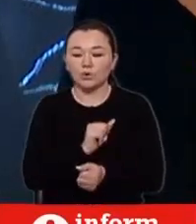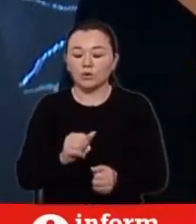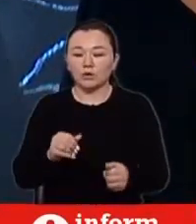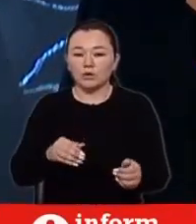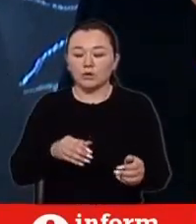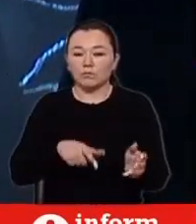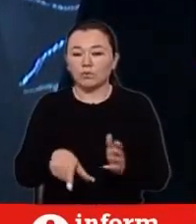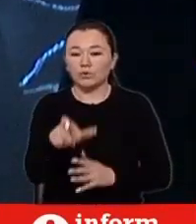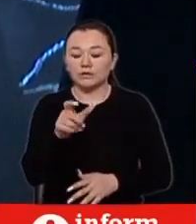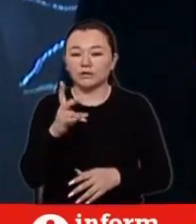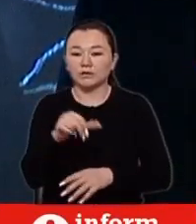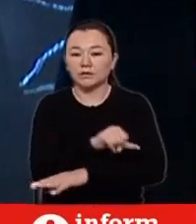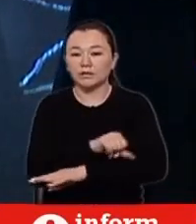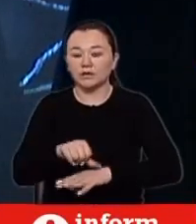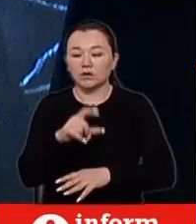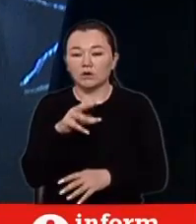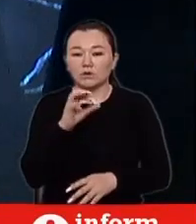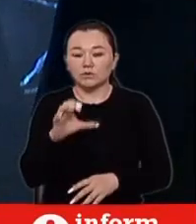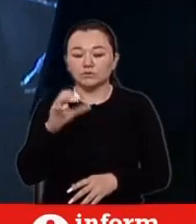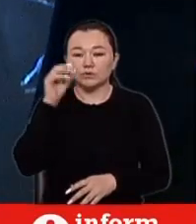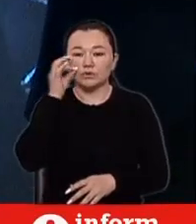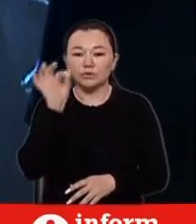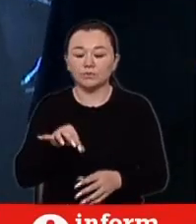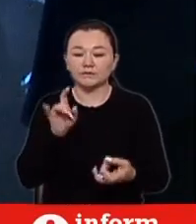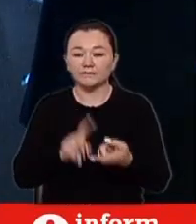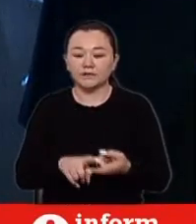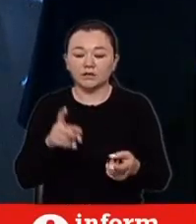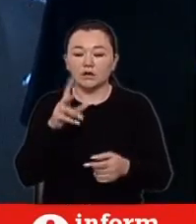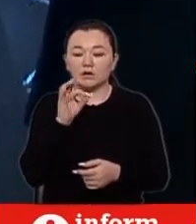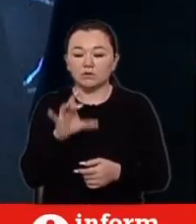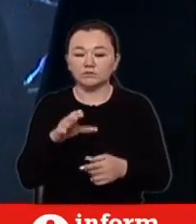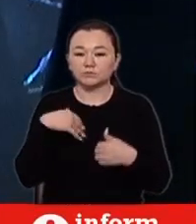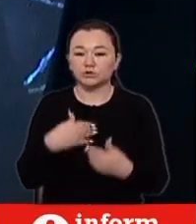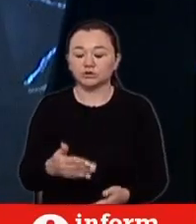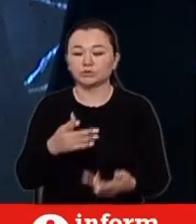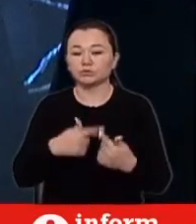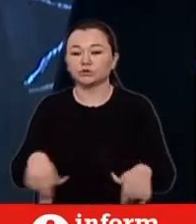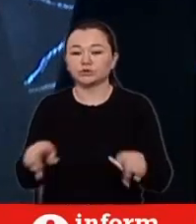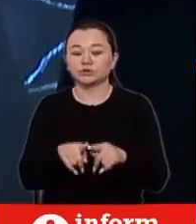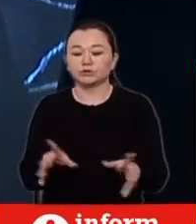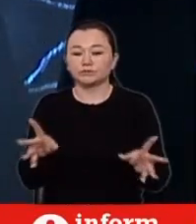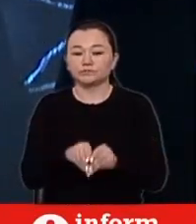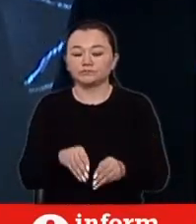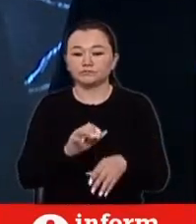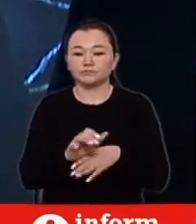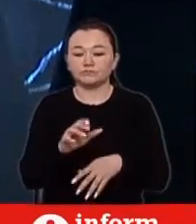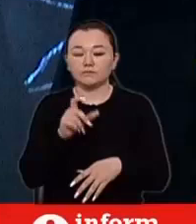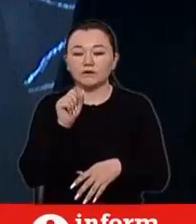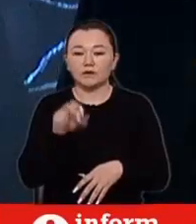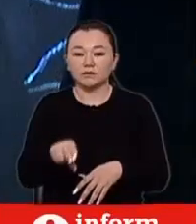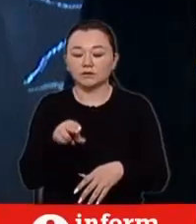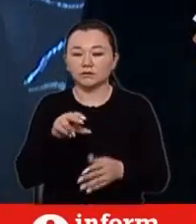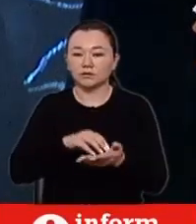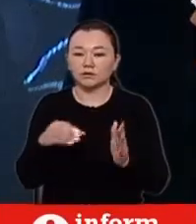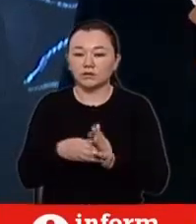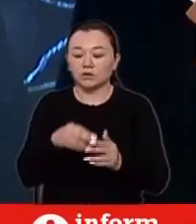на границе с учётом хоргосского опыта А на хоргосе предложил учредить совместный продовольственный хаб при